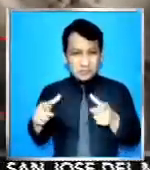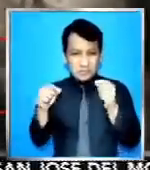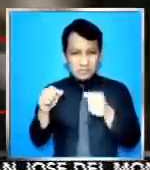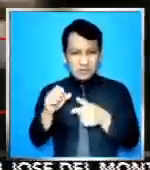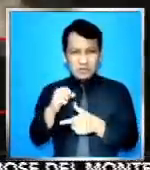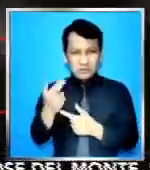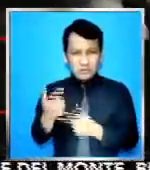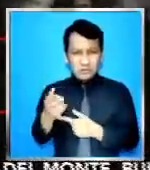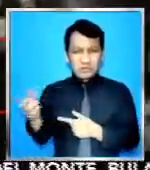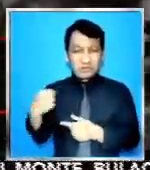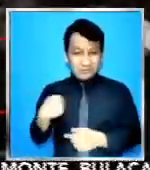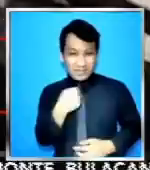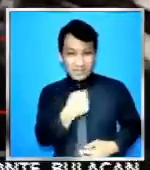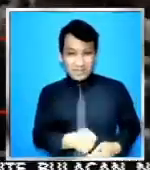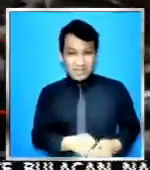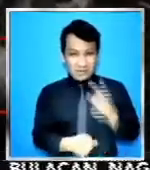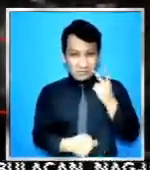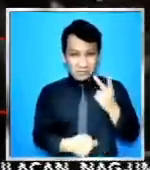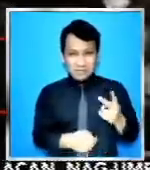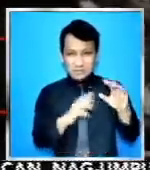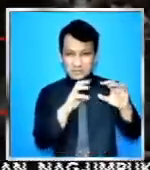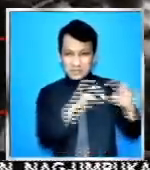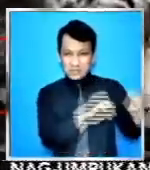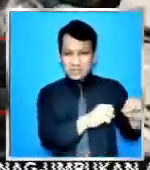China para haputin itong mga giant